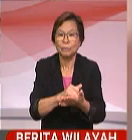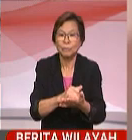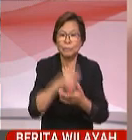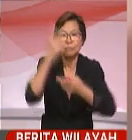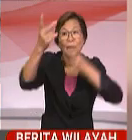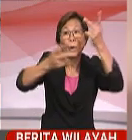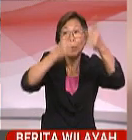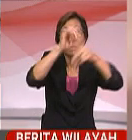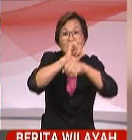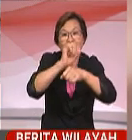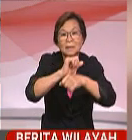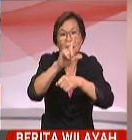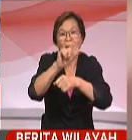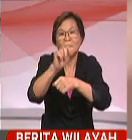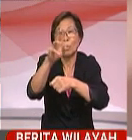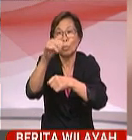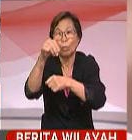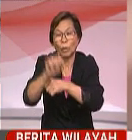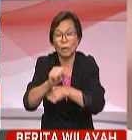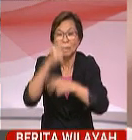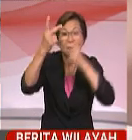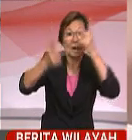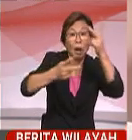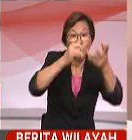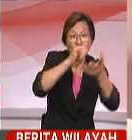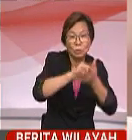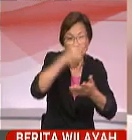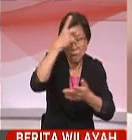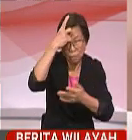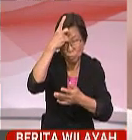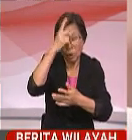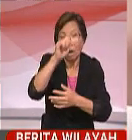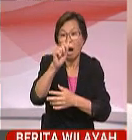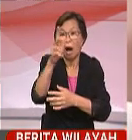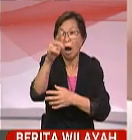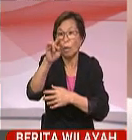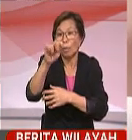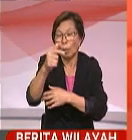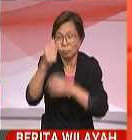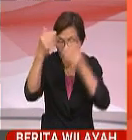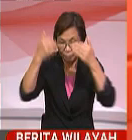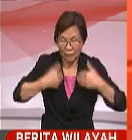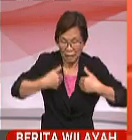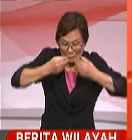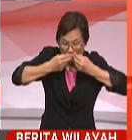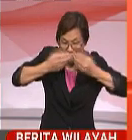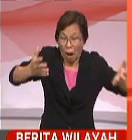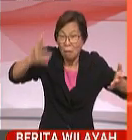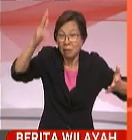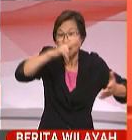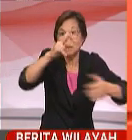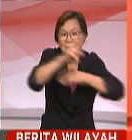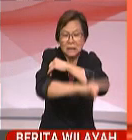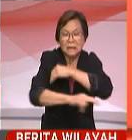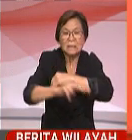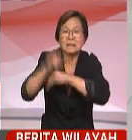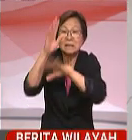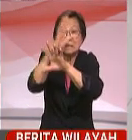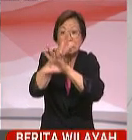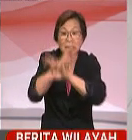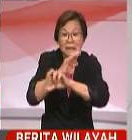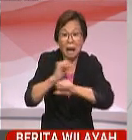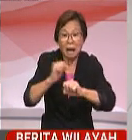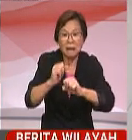selepas lawatan kerja ke Lawas. Dalam sesi lawatan itu, Dato' Amar Awang Tengah turut mengumumkan bahawa kerajaan negeri setuju